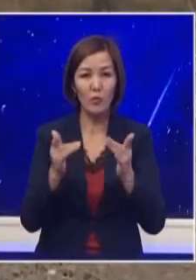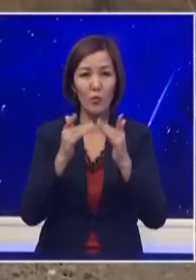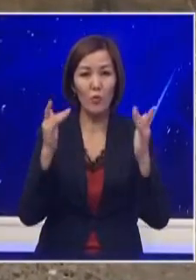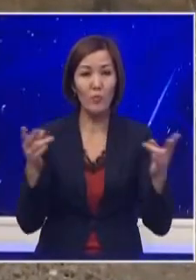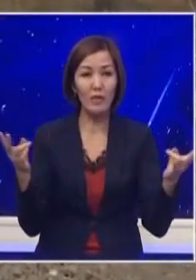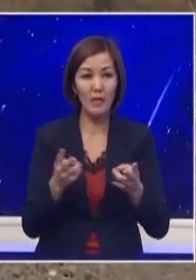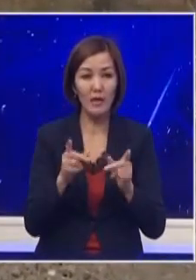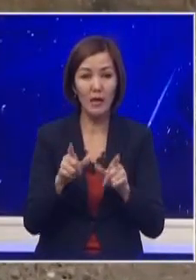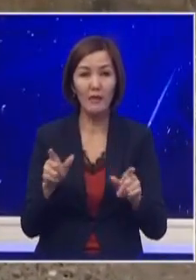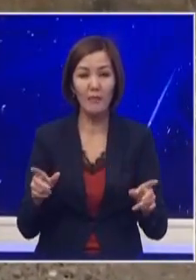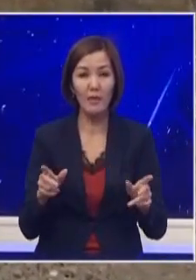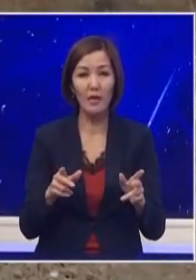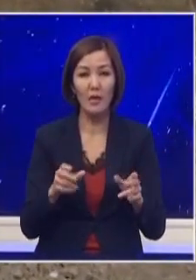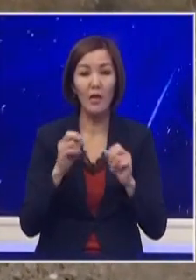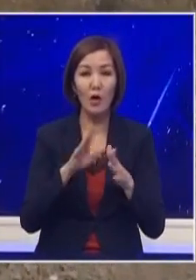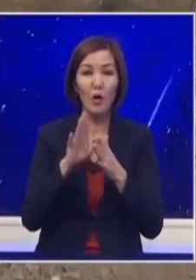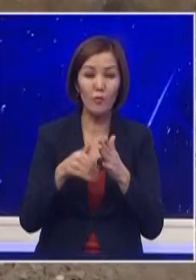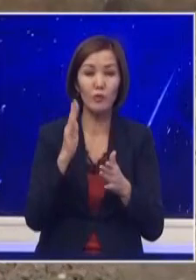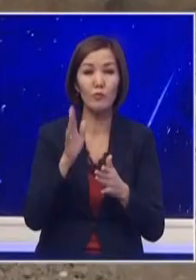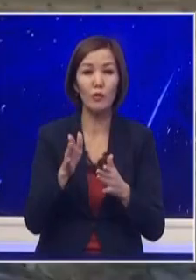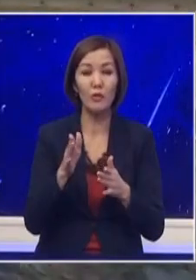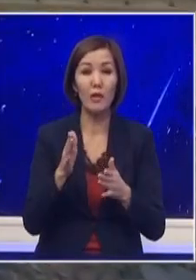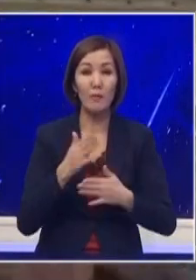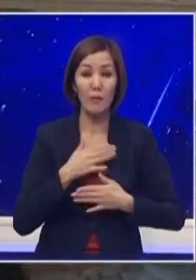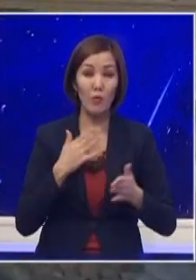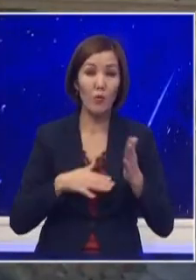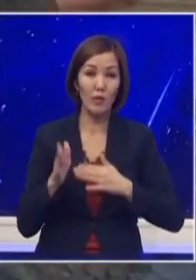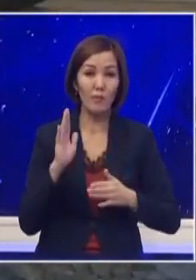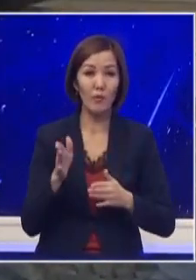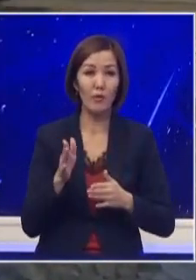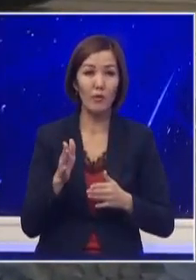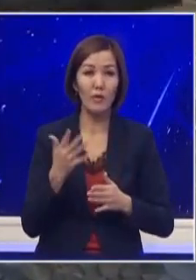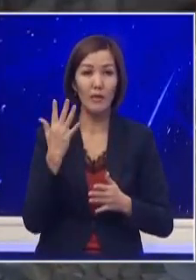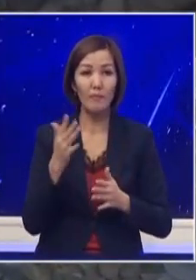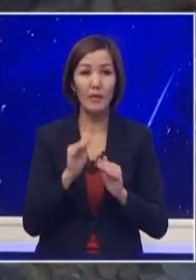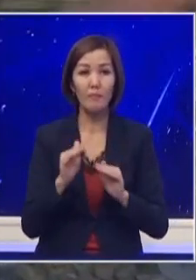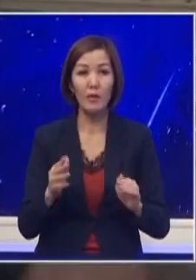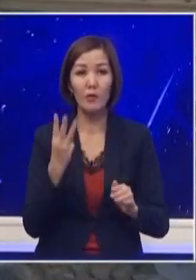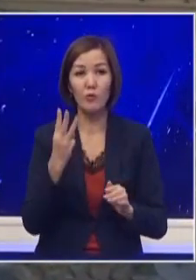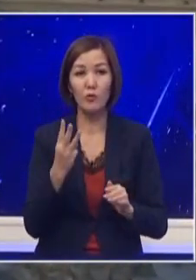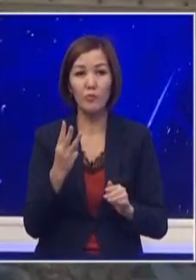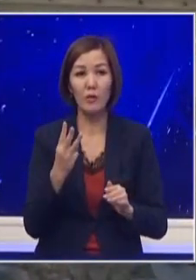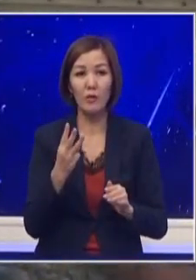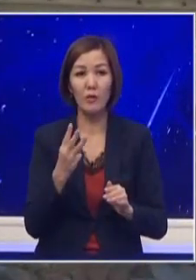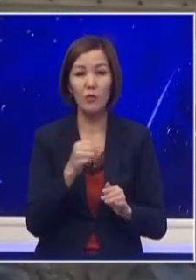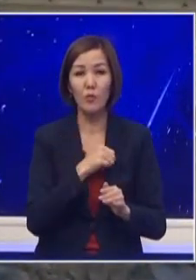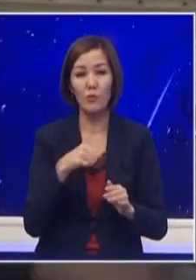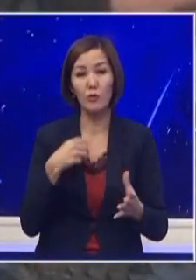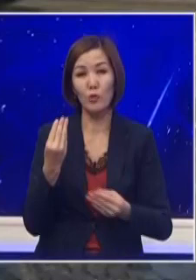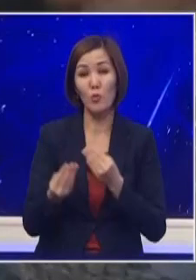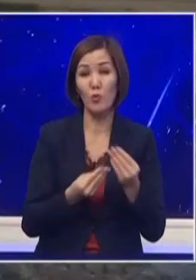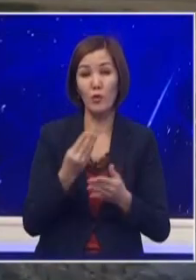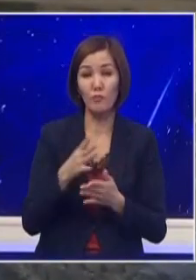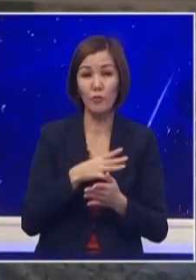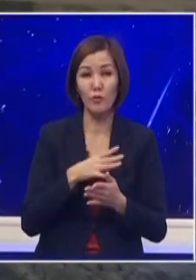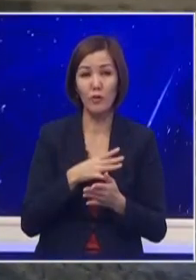еді, адамдарға қауіпсіз болар еді. Мен қуанам оған ше. Кешкі таман мен кетіп жатсам, мына жерде үш бала ойнап жүр, кішкентай ше.